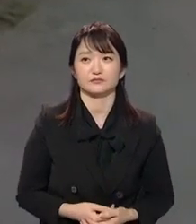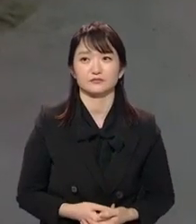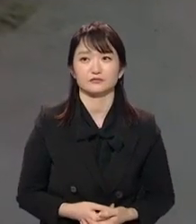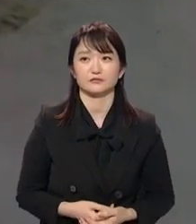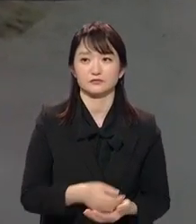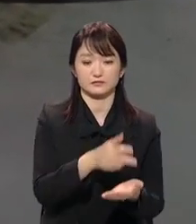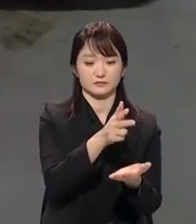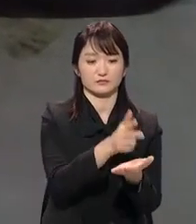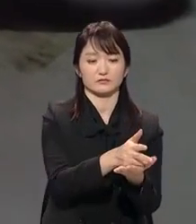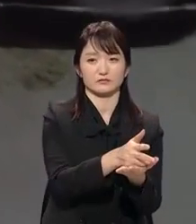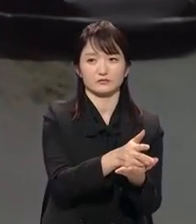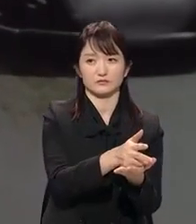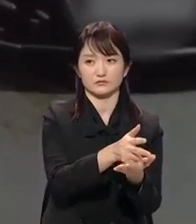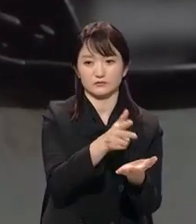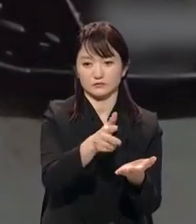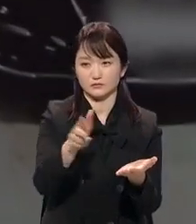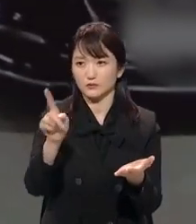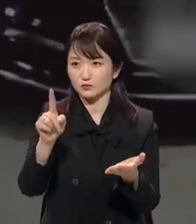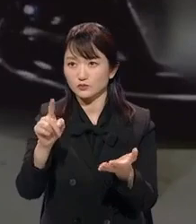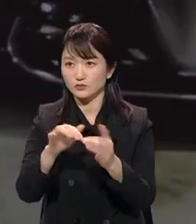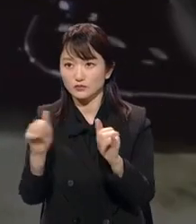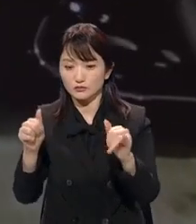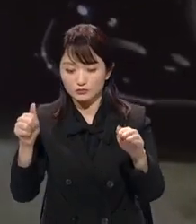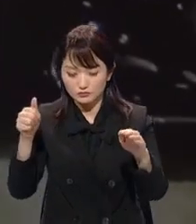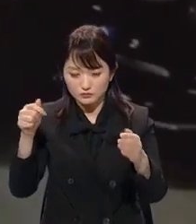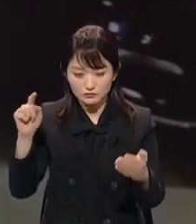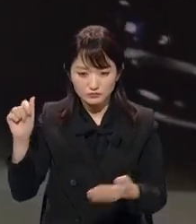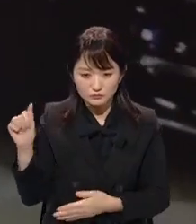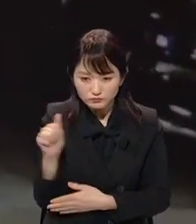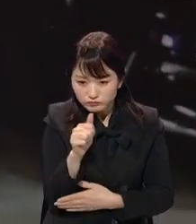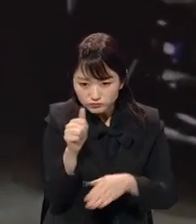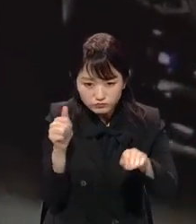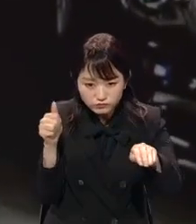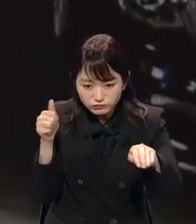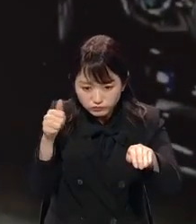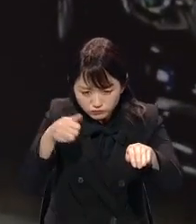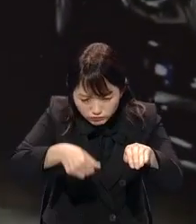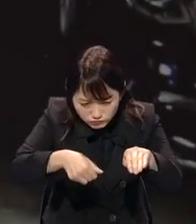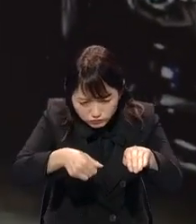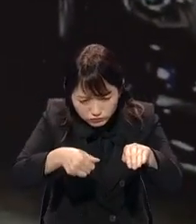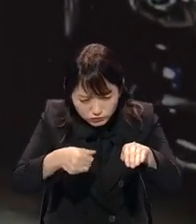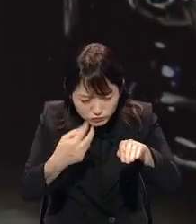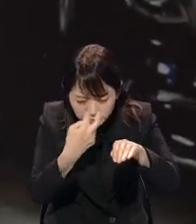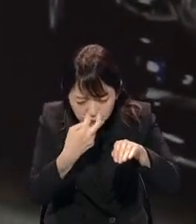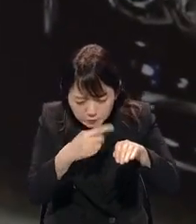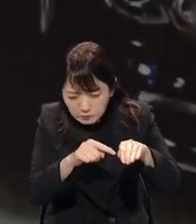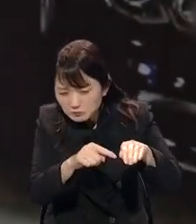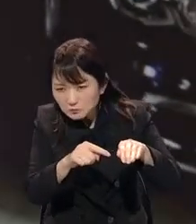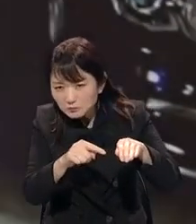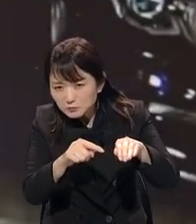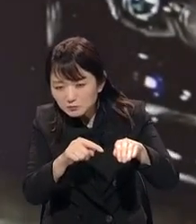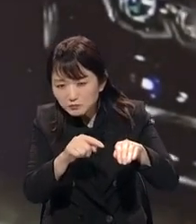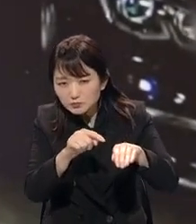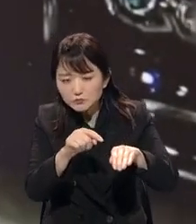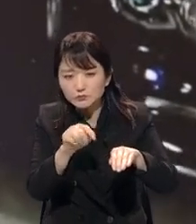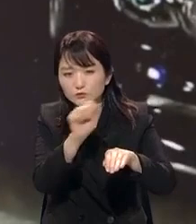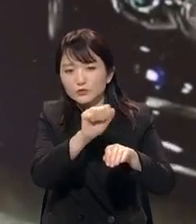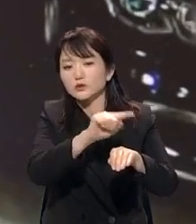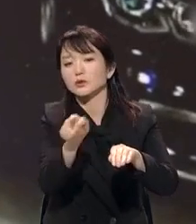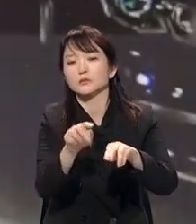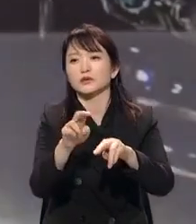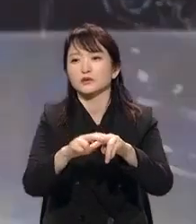자, 주차장에서 한 남성 갑자기 몸을 확 숙이더니 아, 차 안쪽을 먼 몇 미리 쳐다봅니다. 자, 조수석 문 열고